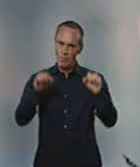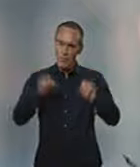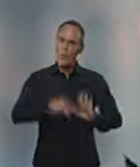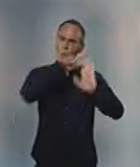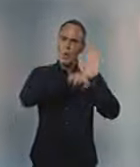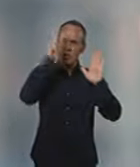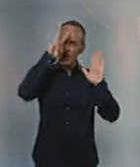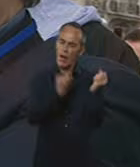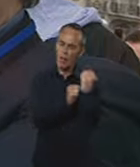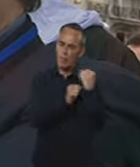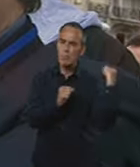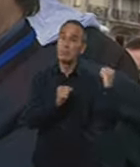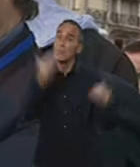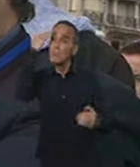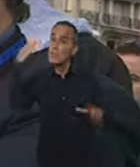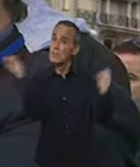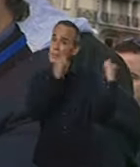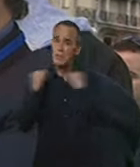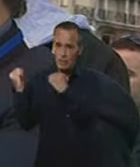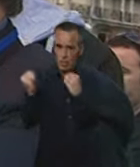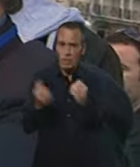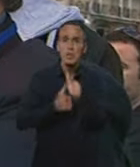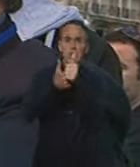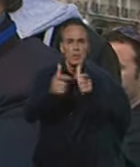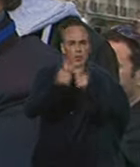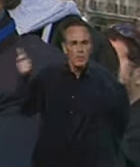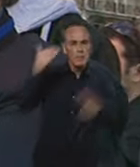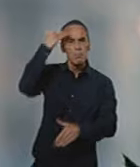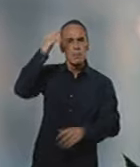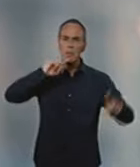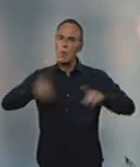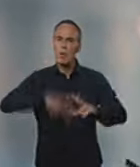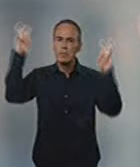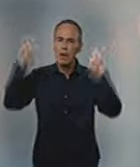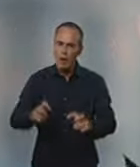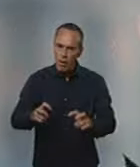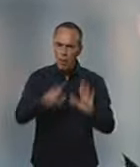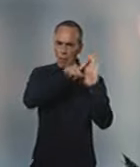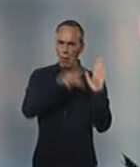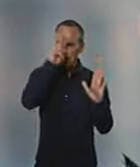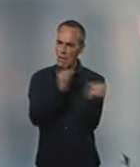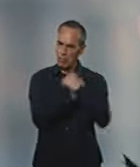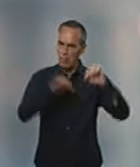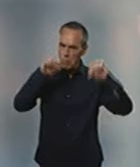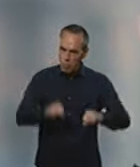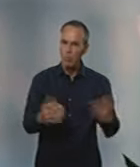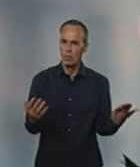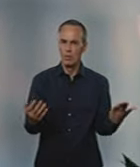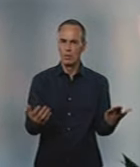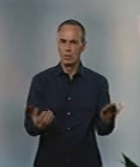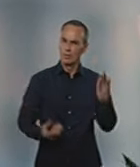aux règles générales quand le carnet de commande de l'entreprise l'exigera je me bats je veux un nouveau modèle